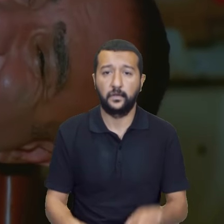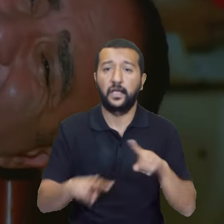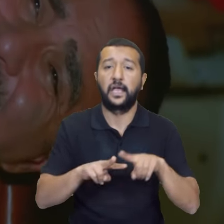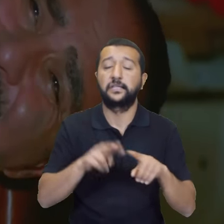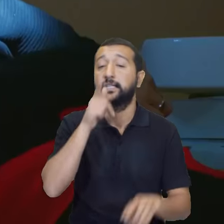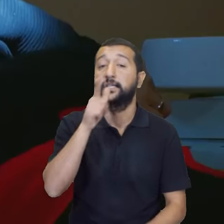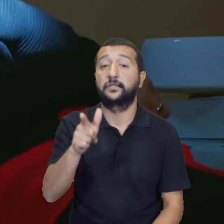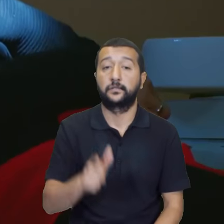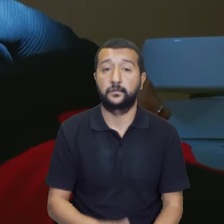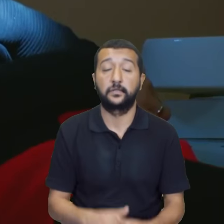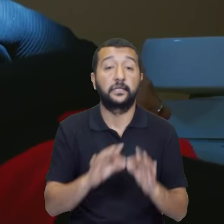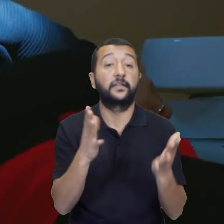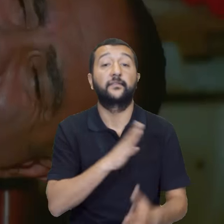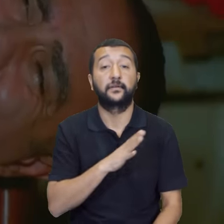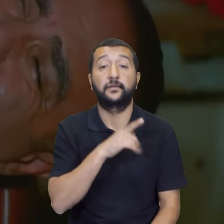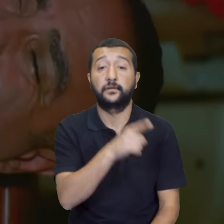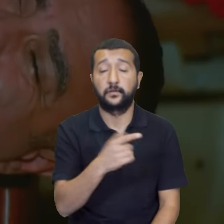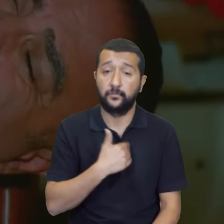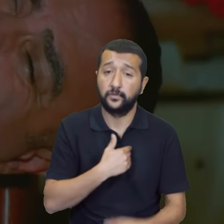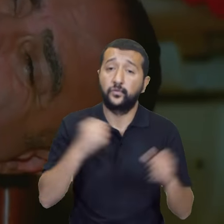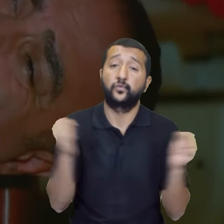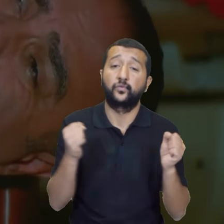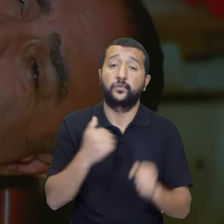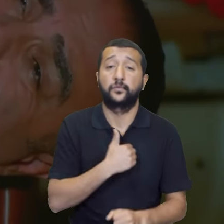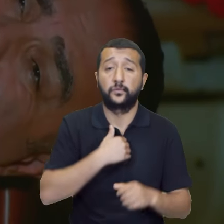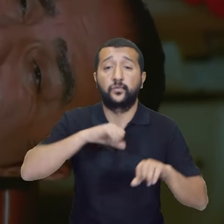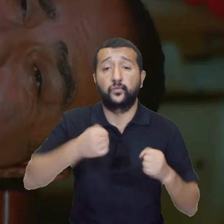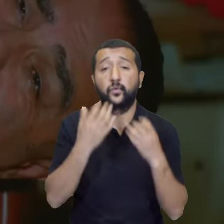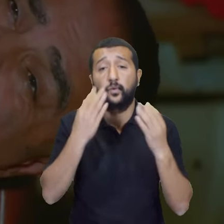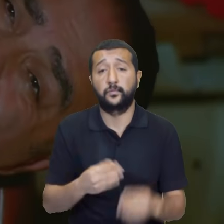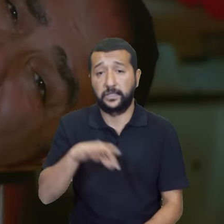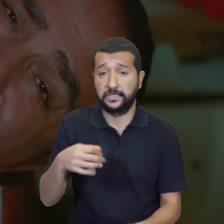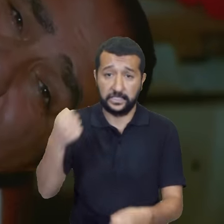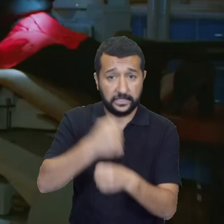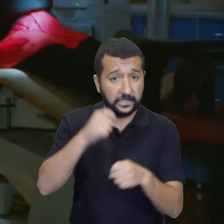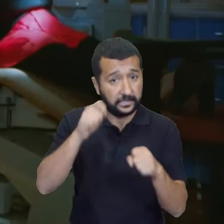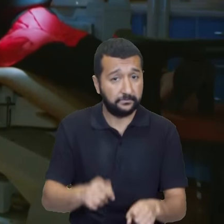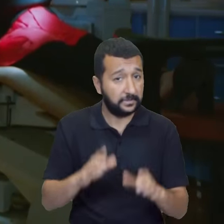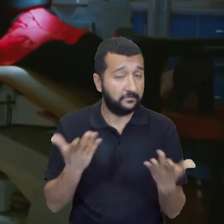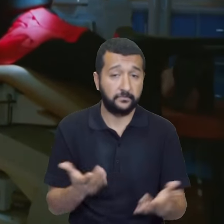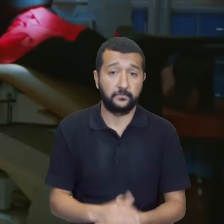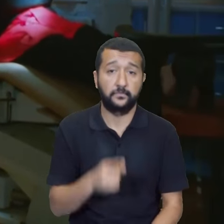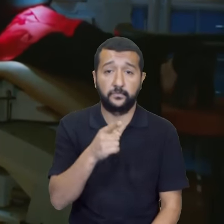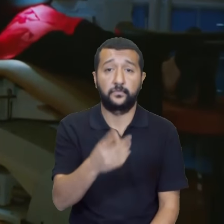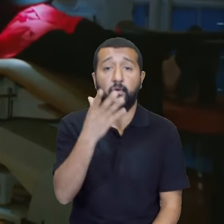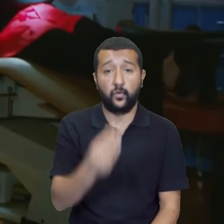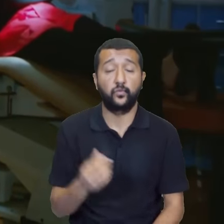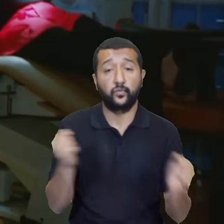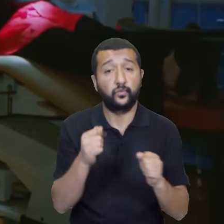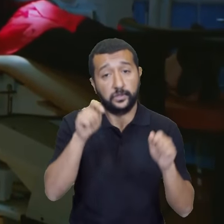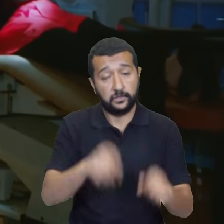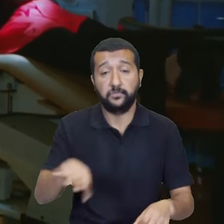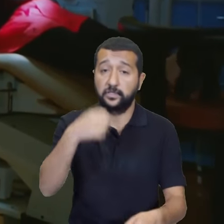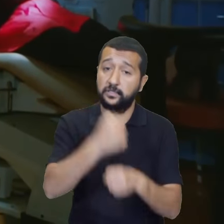Ayşen. Ne var? Ya ben çok üşüdüm. Donuyorum. Bir çay mı demlesek ne? Olur. Çok